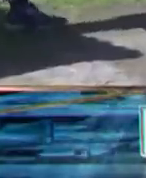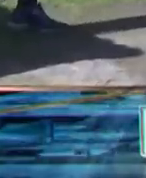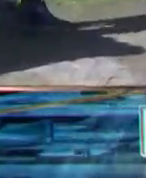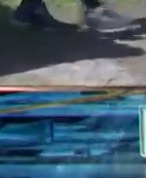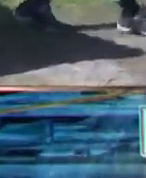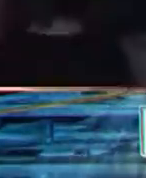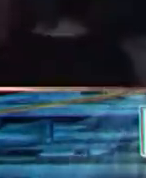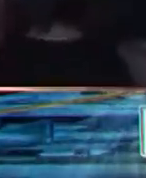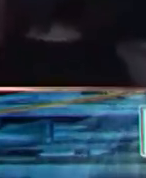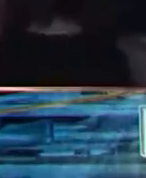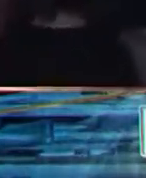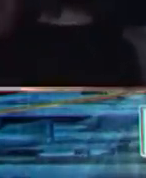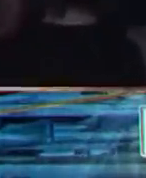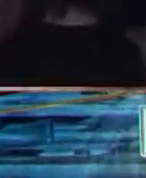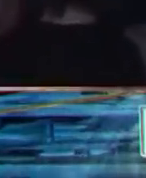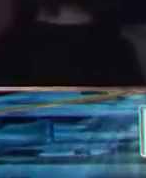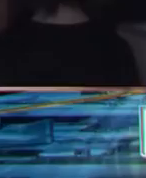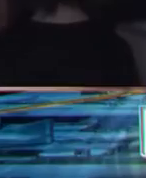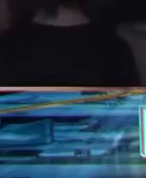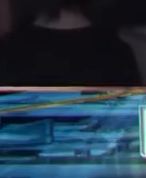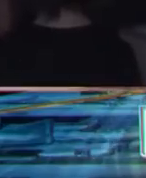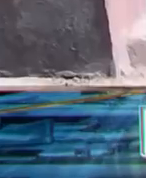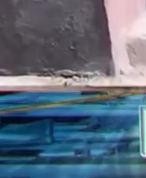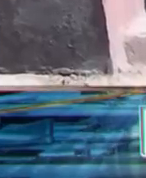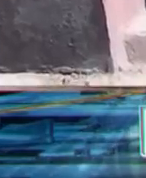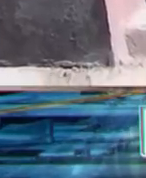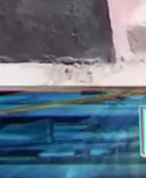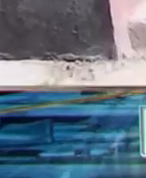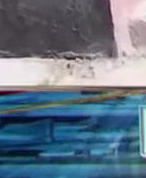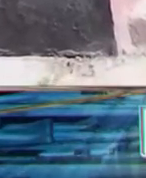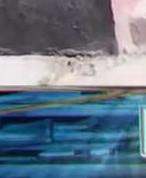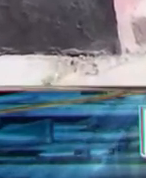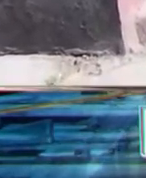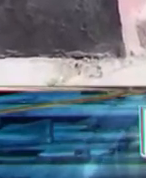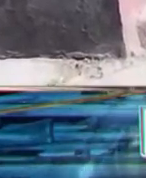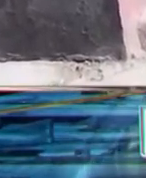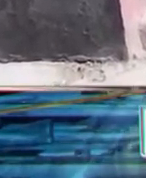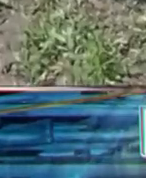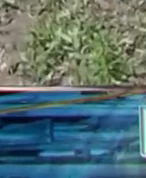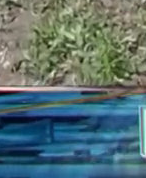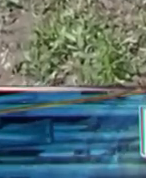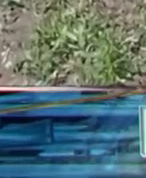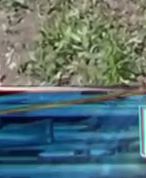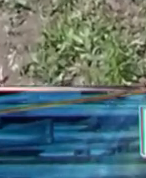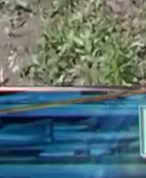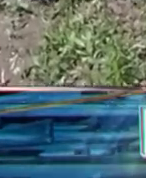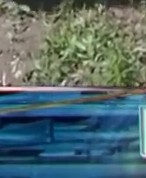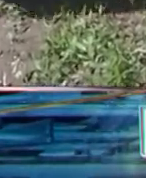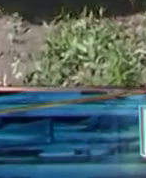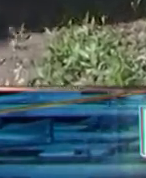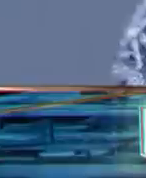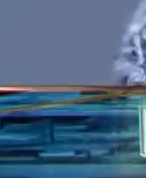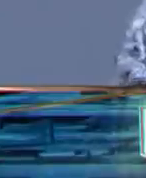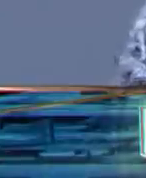Жұмадан жұмаға Ескелді ауданына да жетті. Қайырымдылық шарасы аясында Алдабергенов ауылында көмекке мұқтаж азаматтарға азық түлік